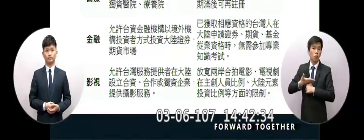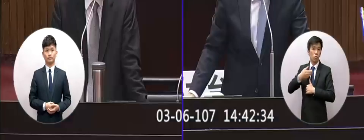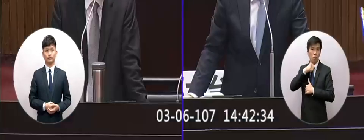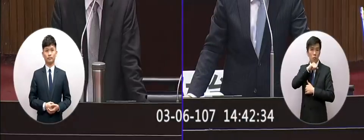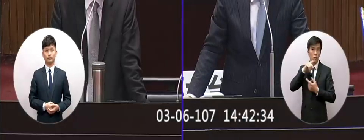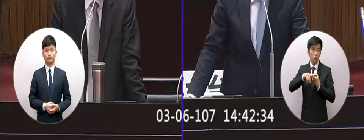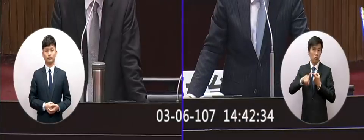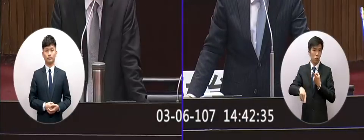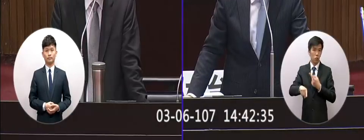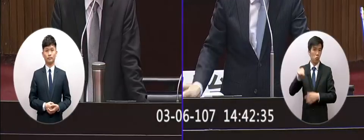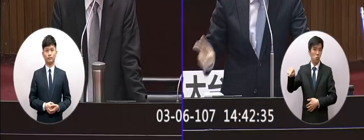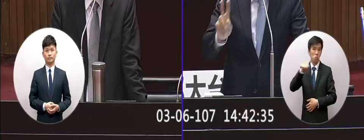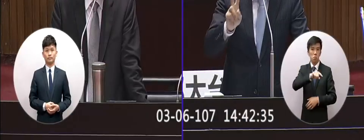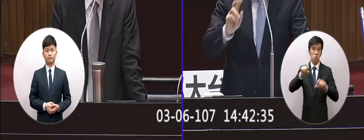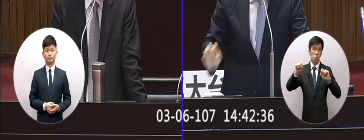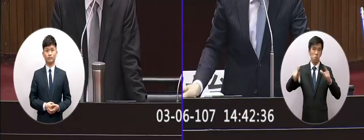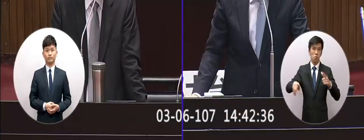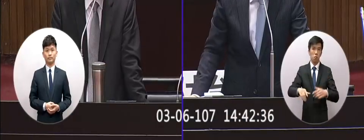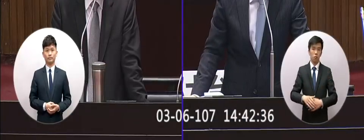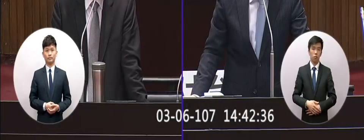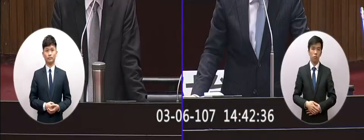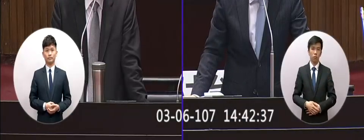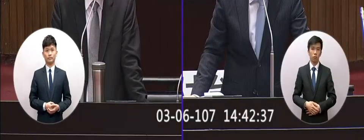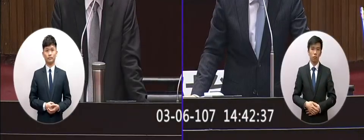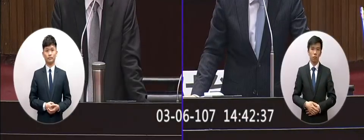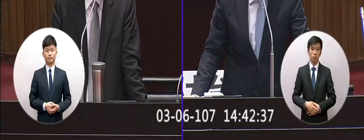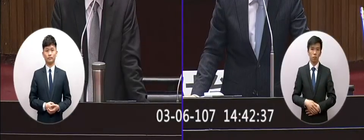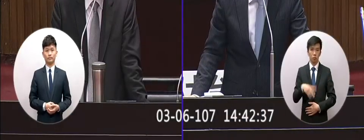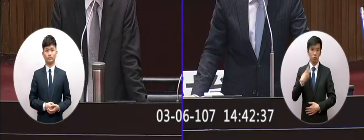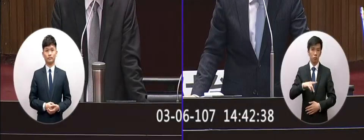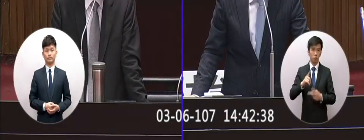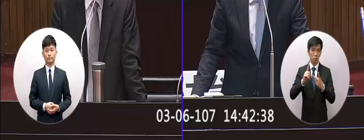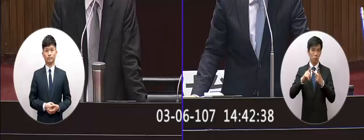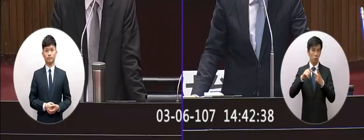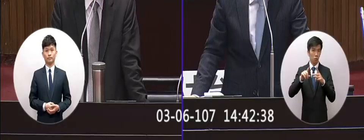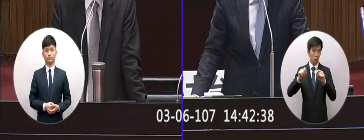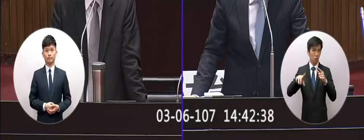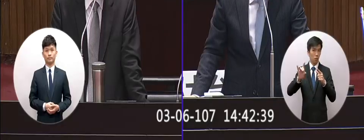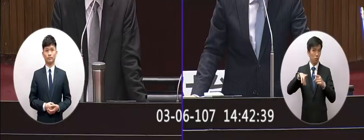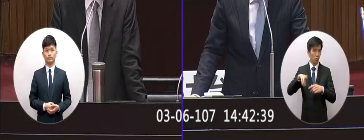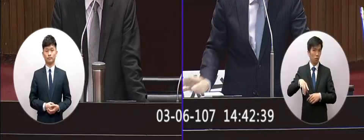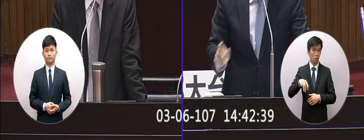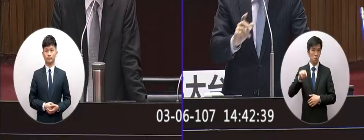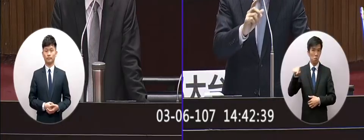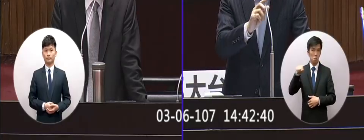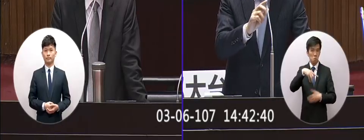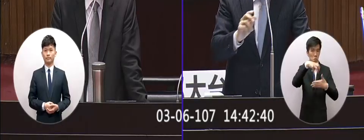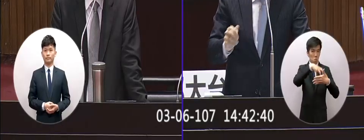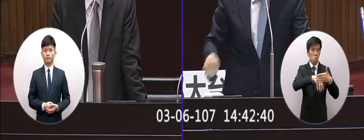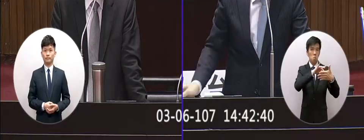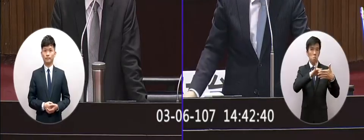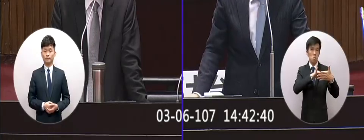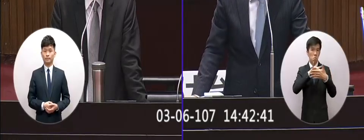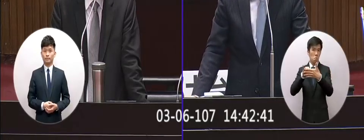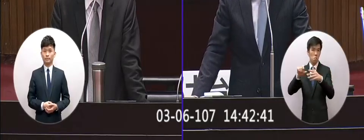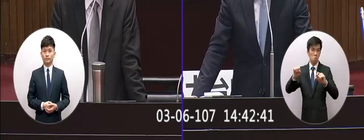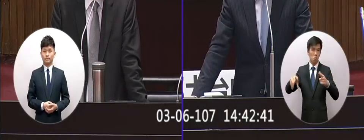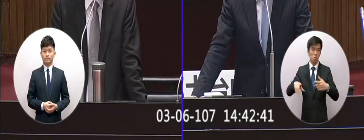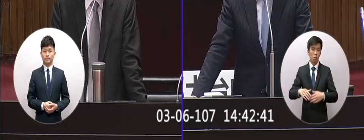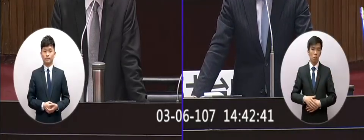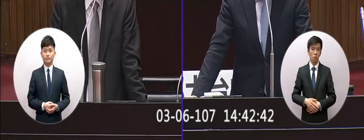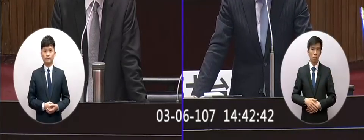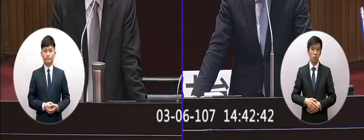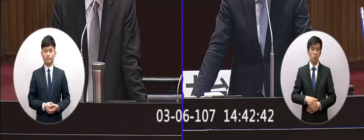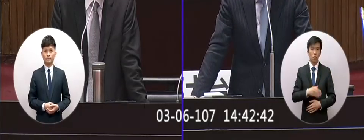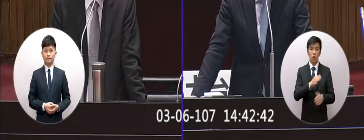个是在做法上最大的不同。第二个最大的不同，内容其实不太一样哦。服贸协议的时候谈的不是只